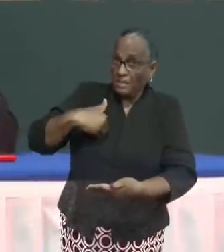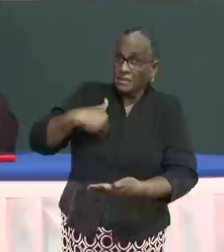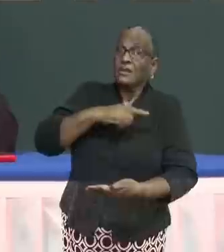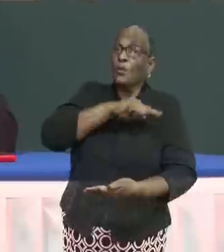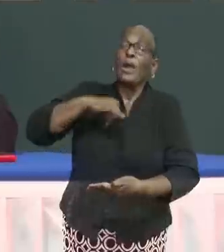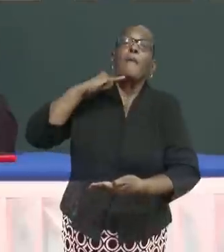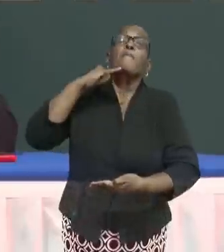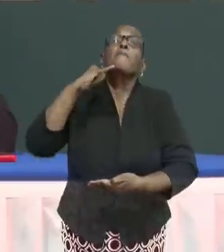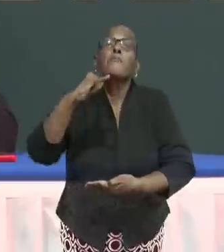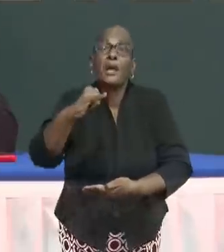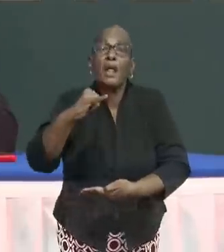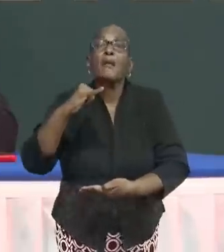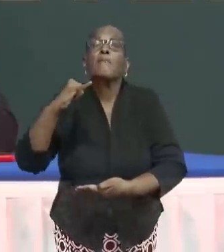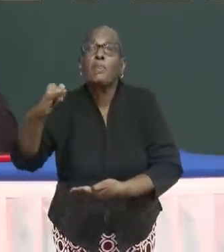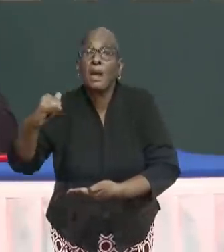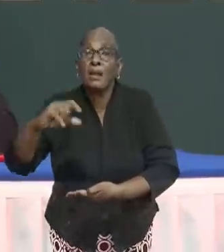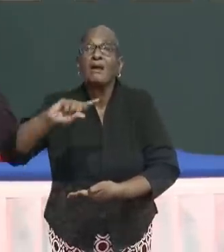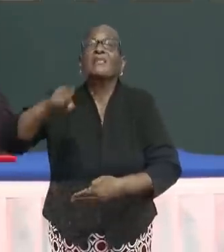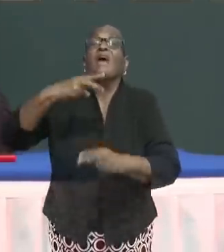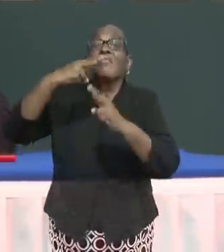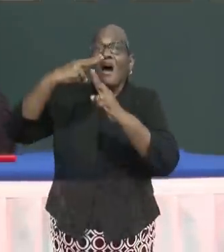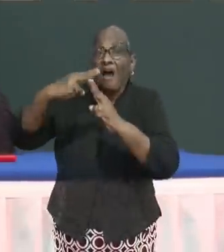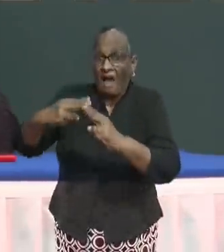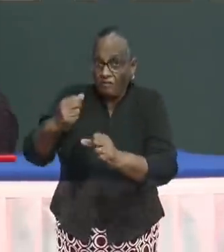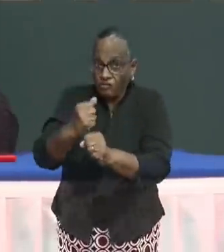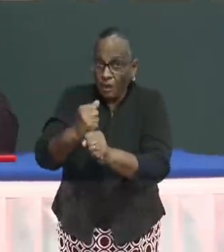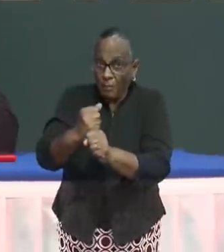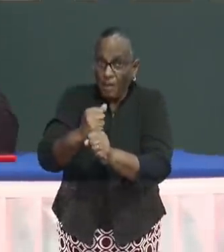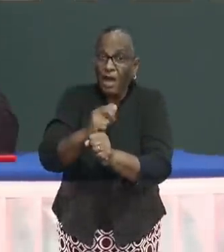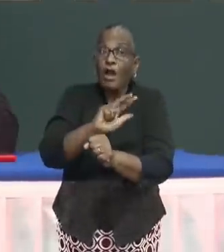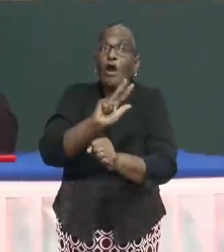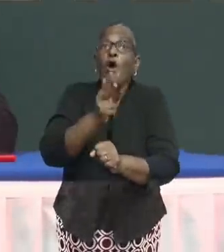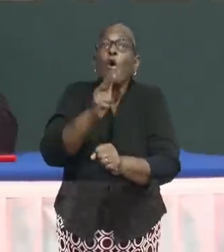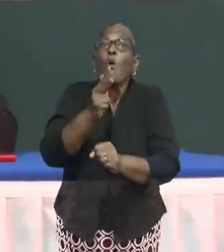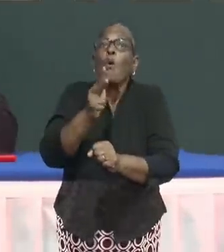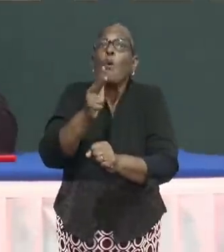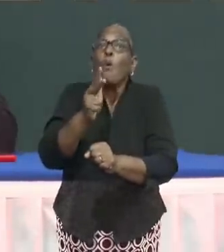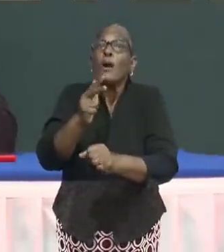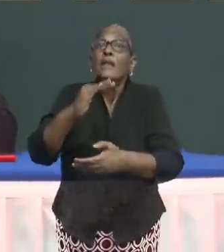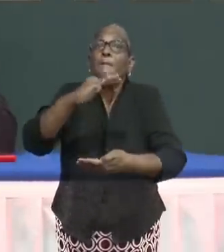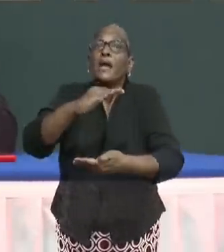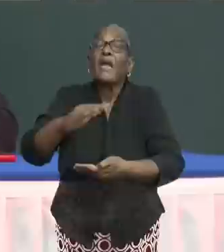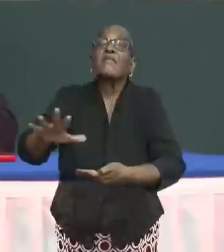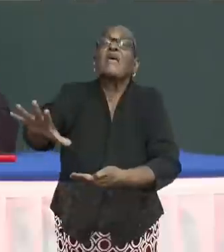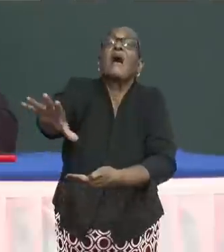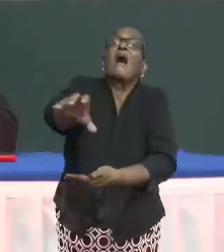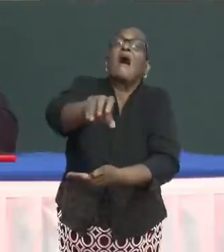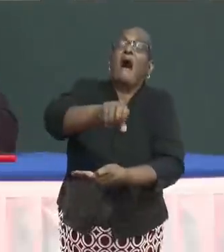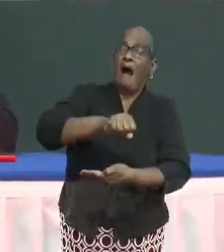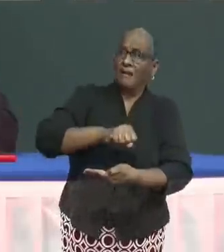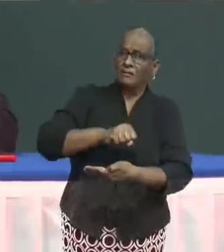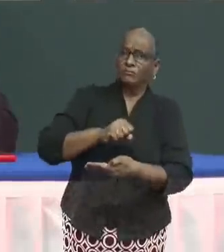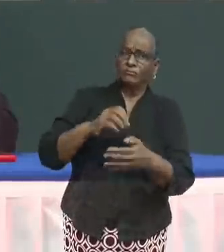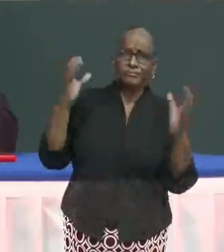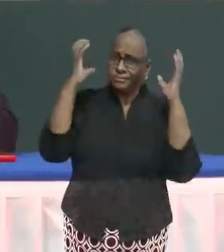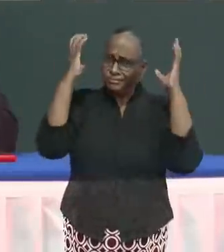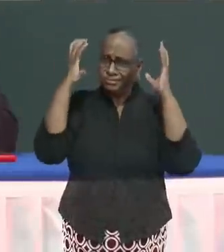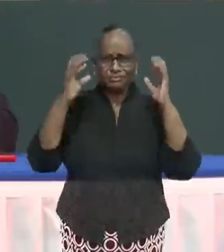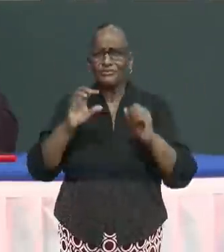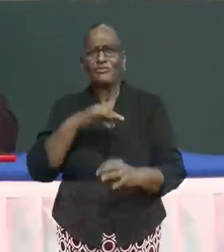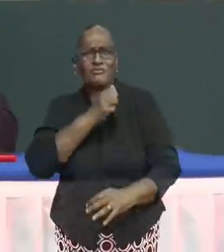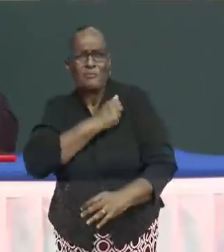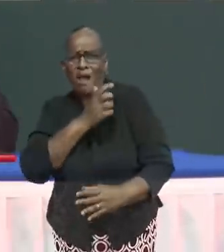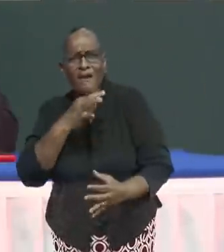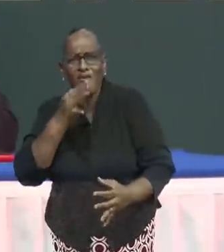en we maken met een pakket hebben, en we met pakket hebben. Dus we hebben een omdat we